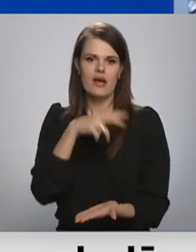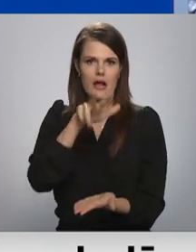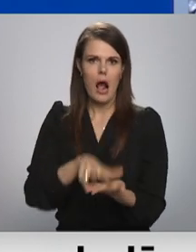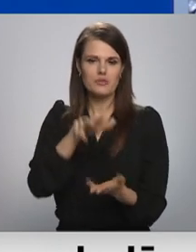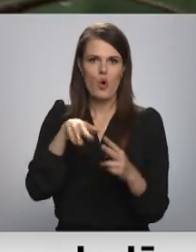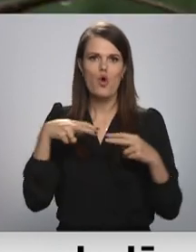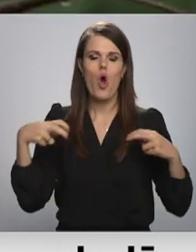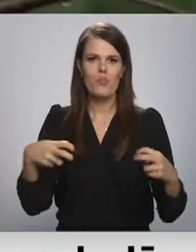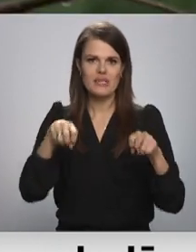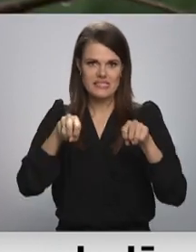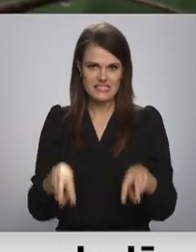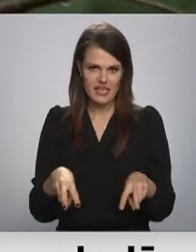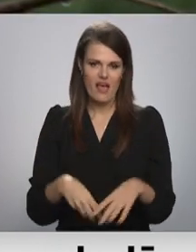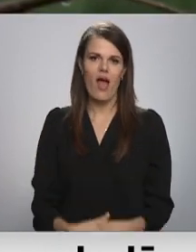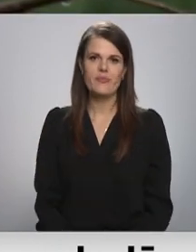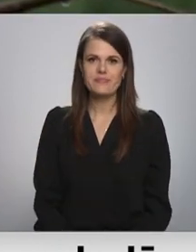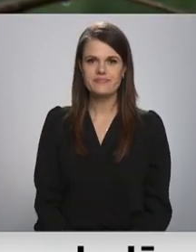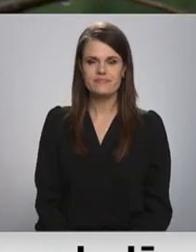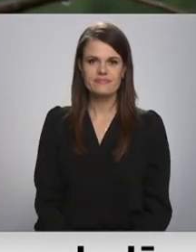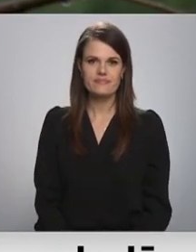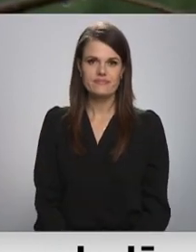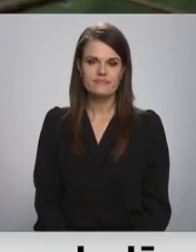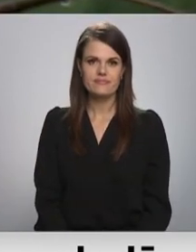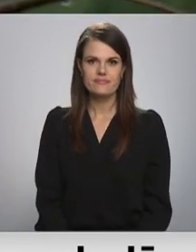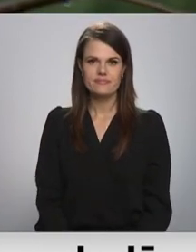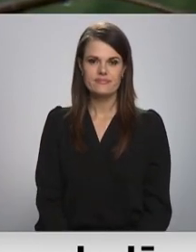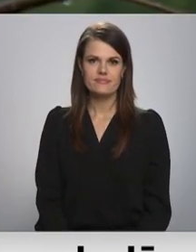heraldikas komisijā. Beatrise Jakobsone, Arvis Gailums, Latgales reģionālā televīzija.